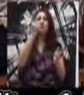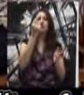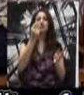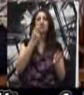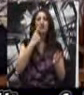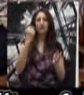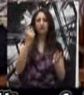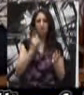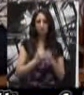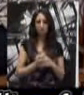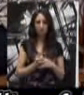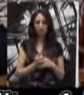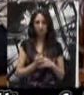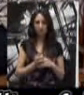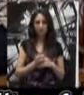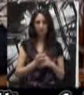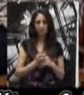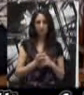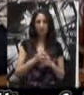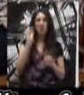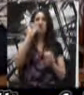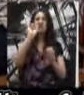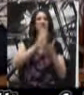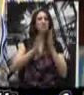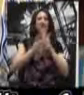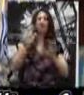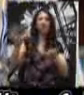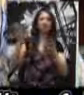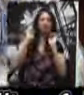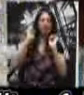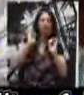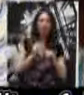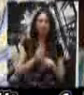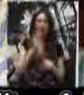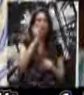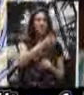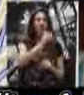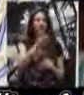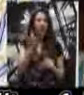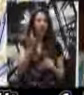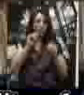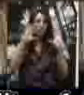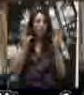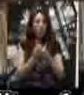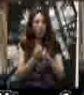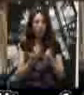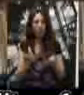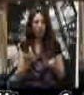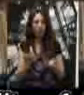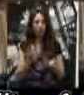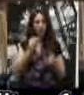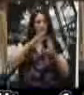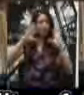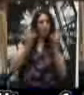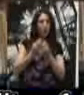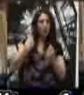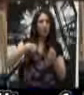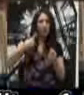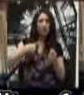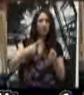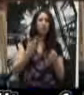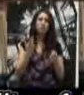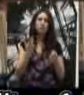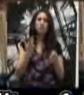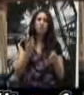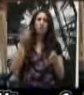سنه. وطلع من المدرسه. انت كل المبلغ اللي عليكي دلوقتي كام؟ كل اللي عليا يعني